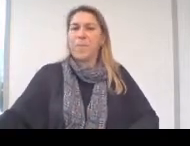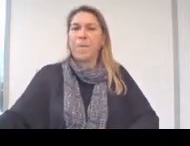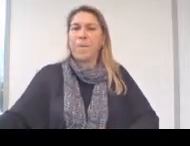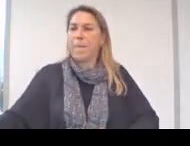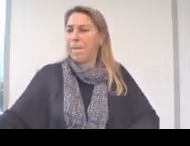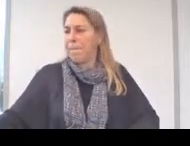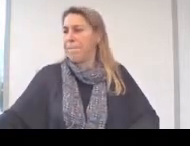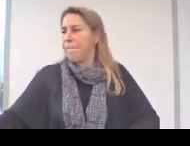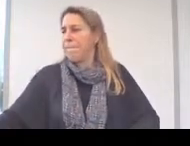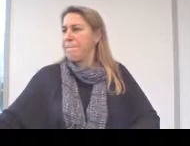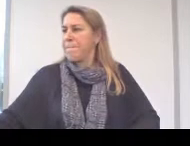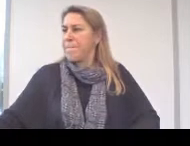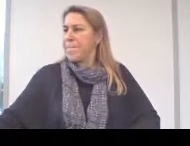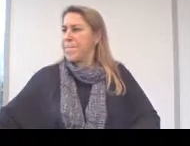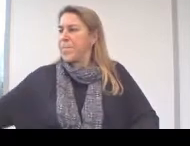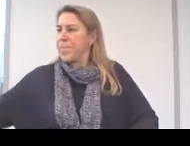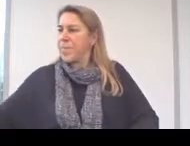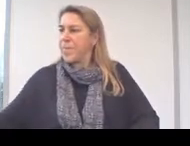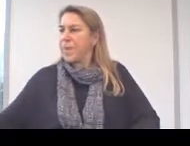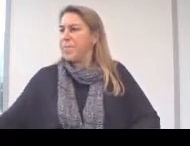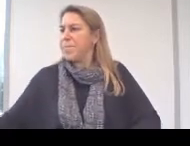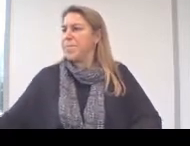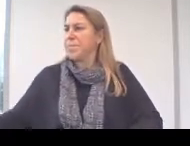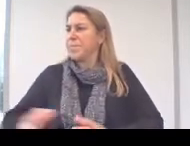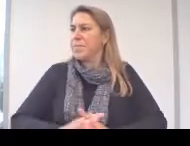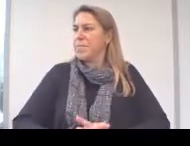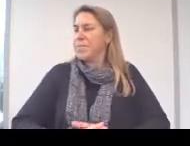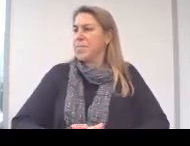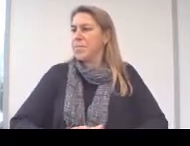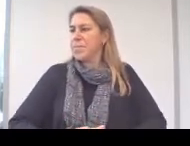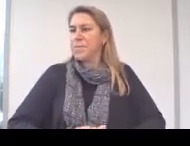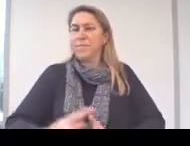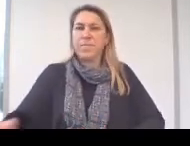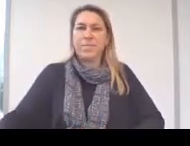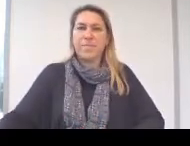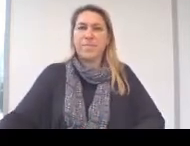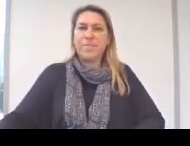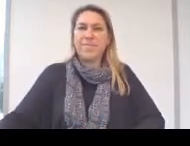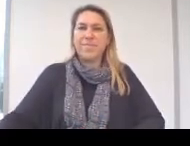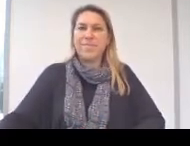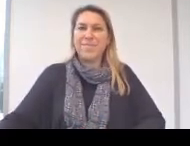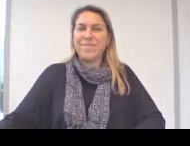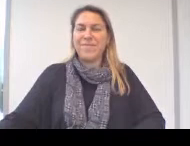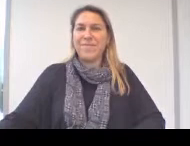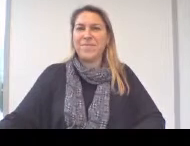employeurs, accompagne aussi les salariés, les animateurs, c'est de la professionnalisation.